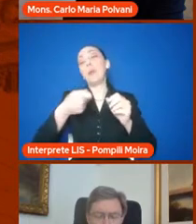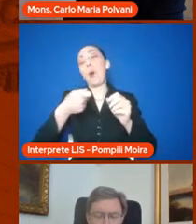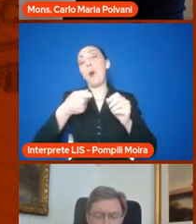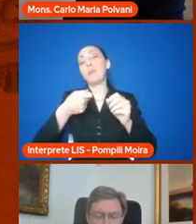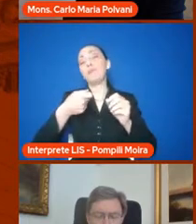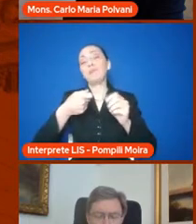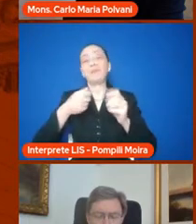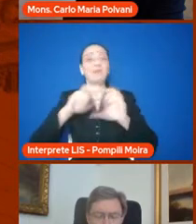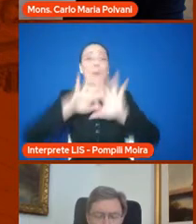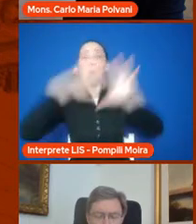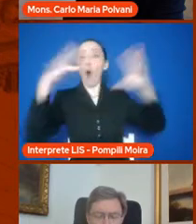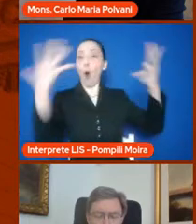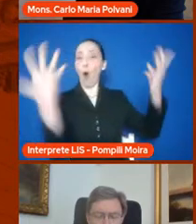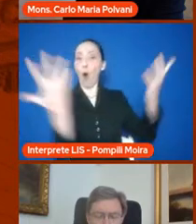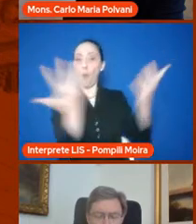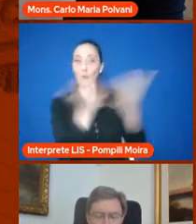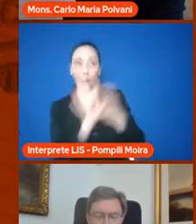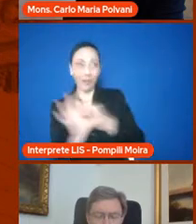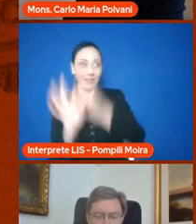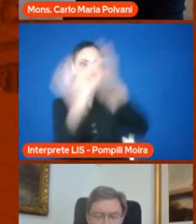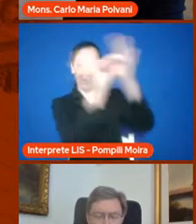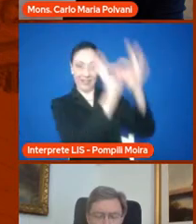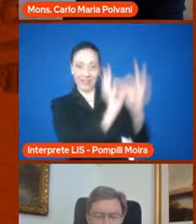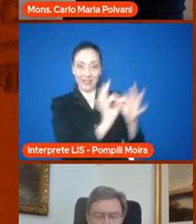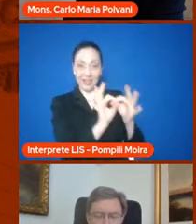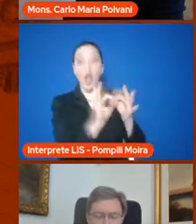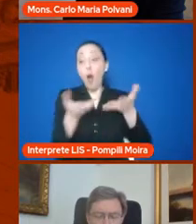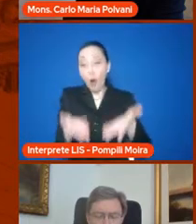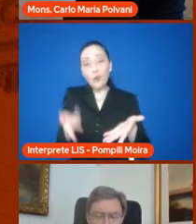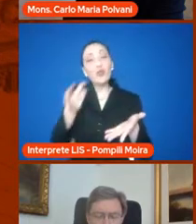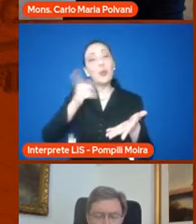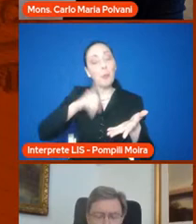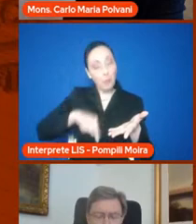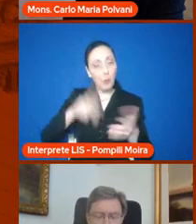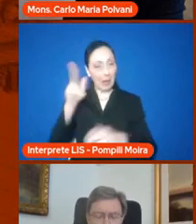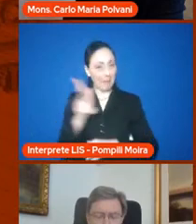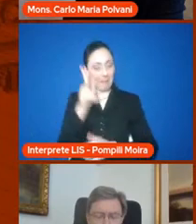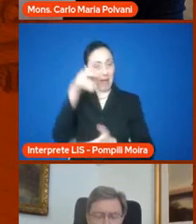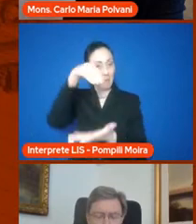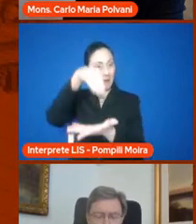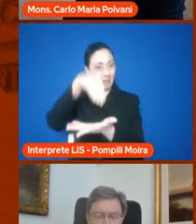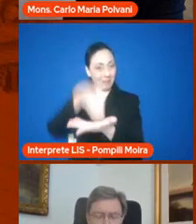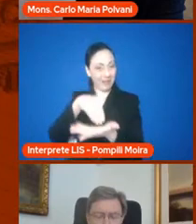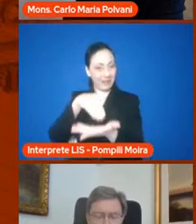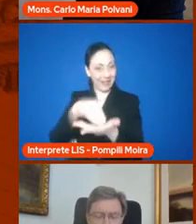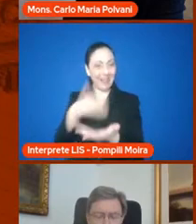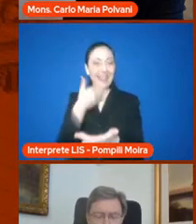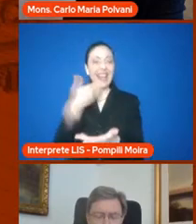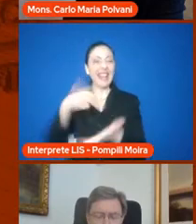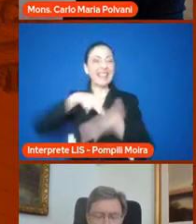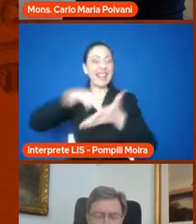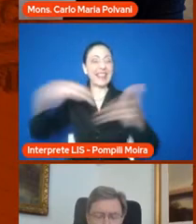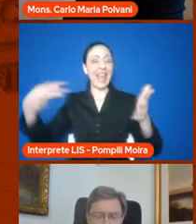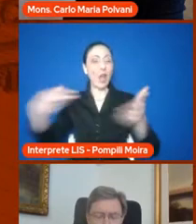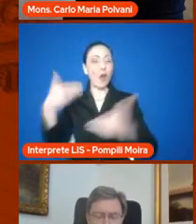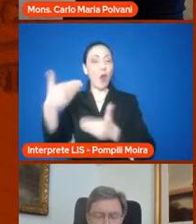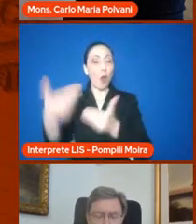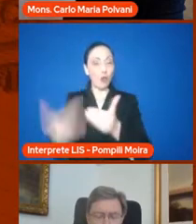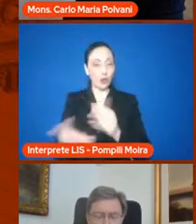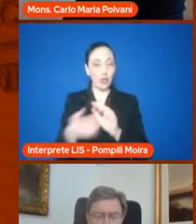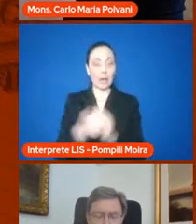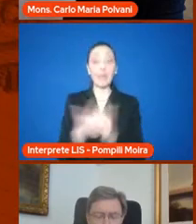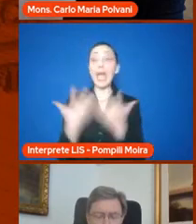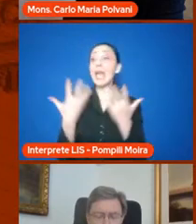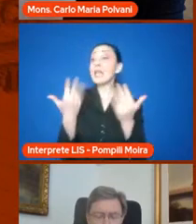anche straordinaria del Papa. Un saluto speciale lo voglio dedicare a